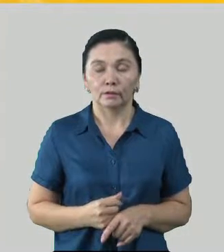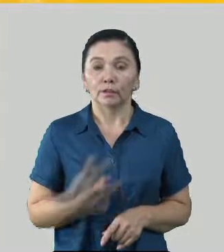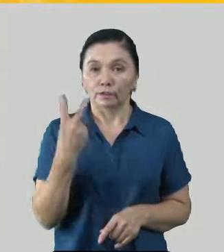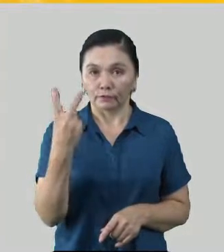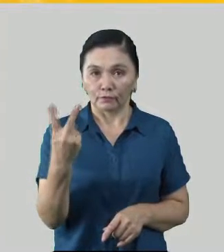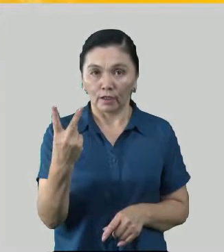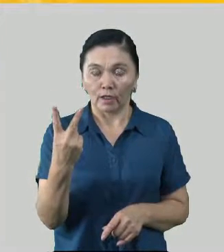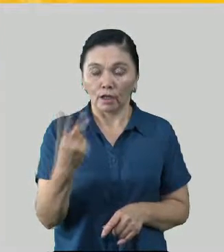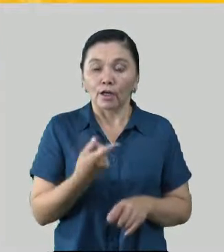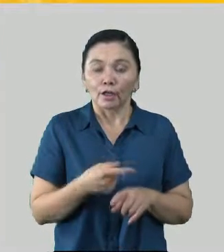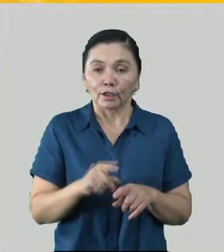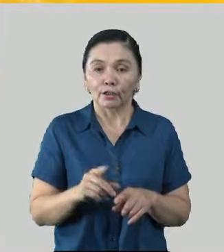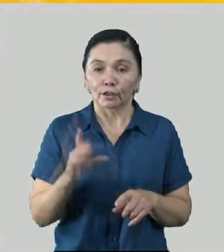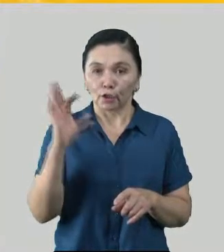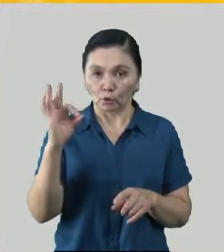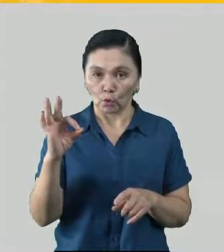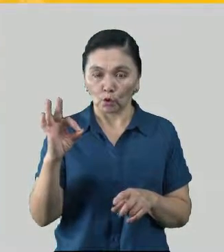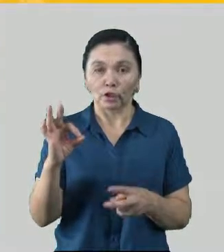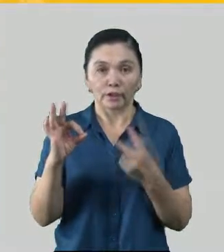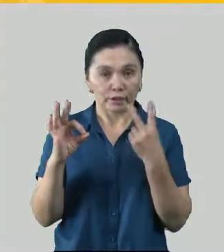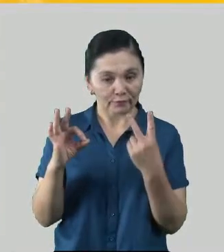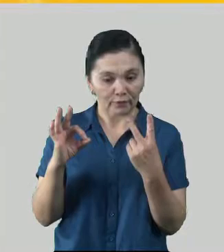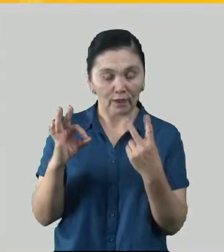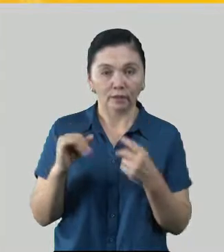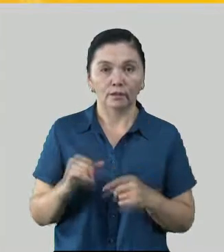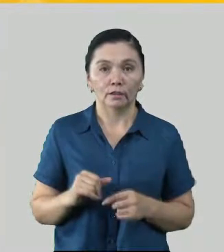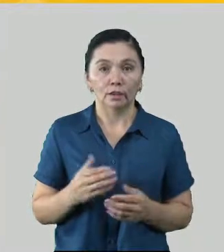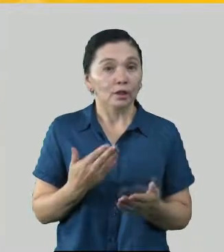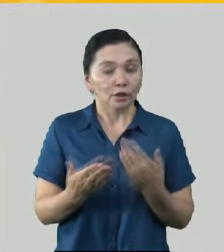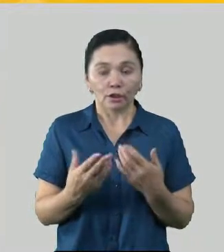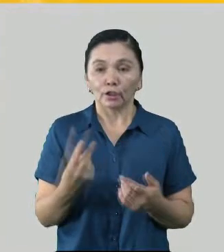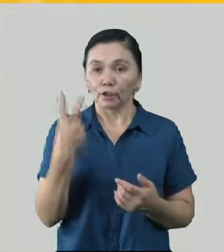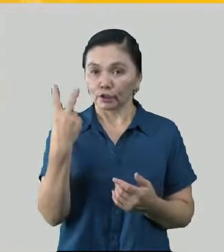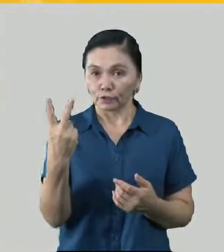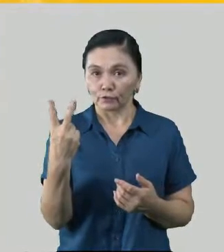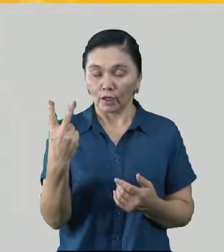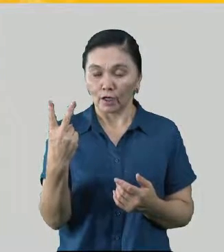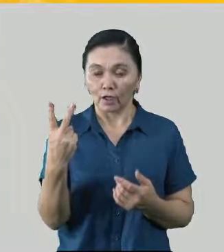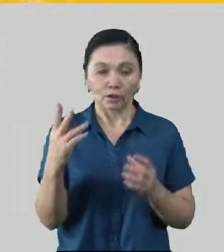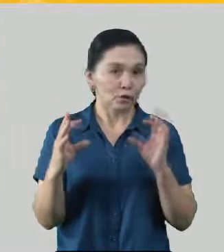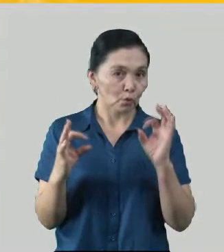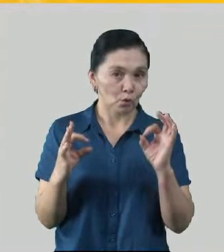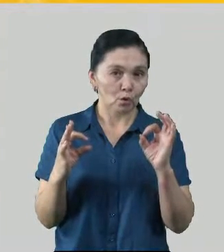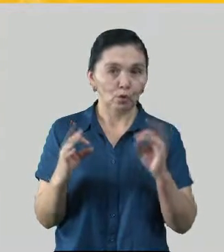2 – это 0 и 2. Или 2 и